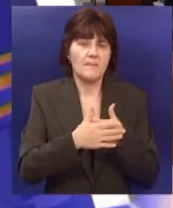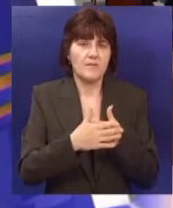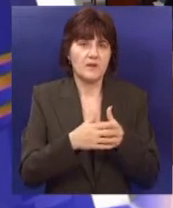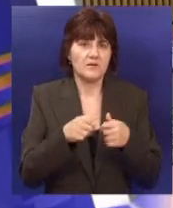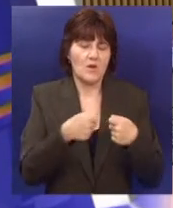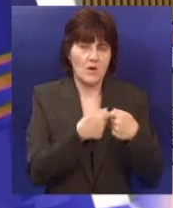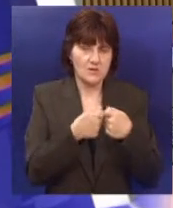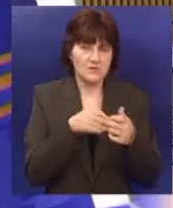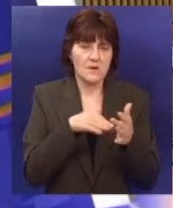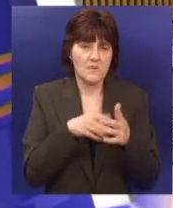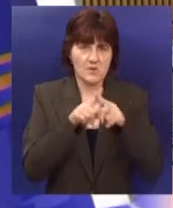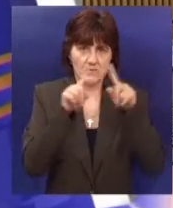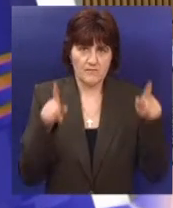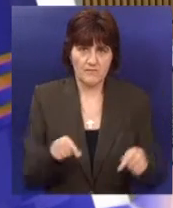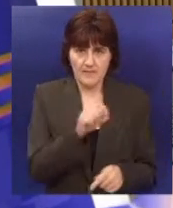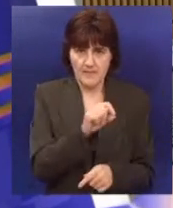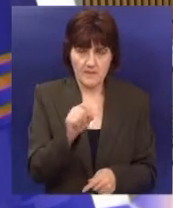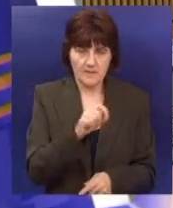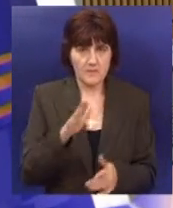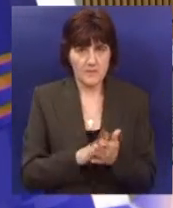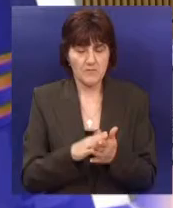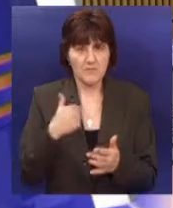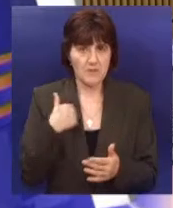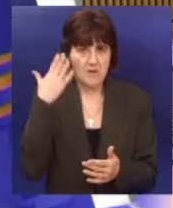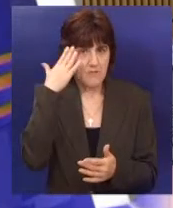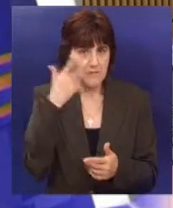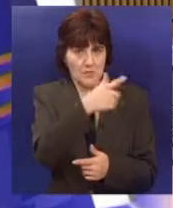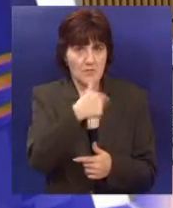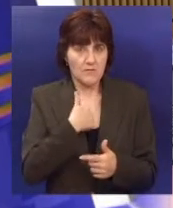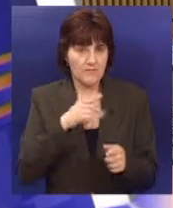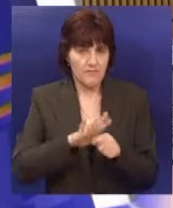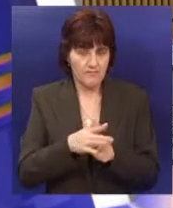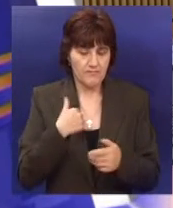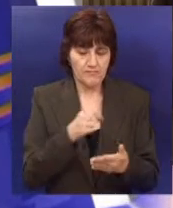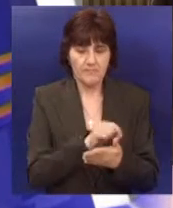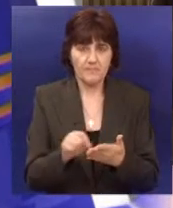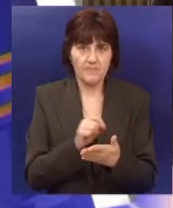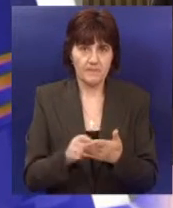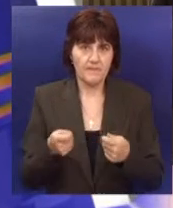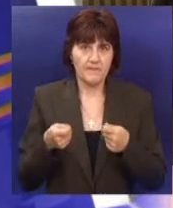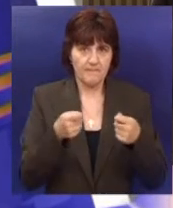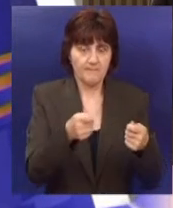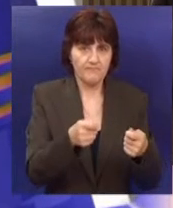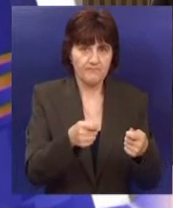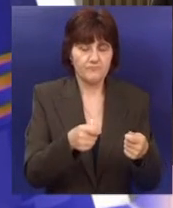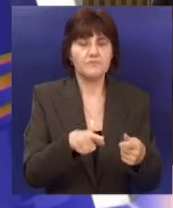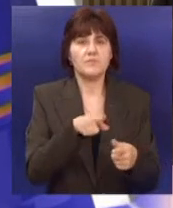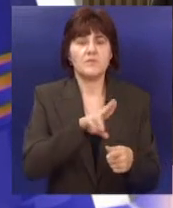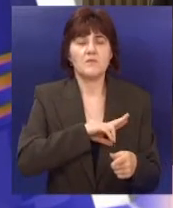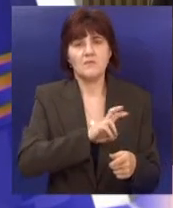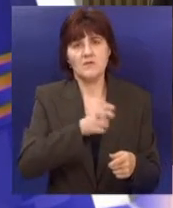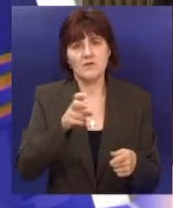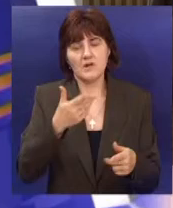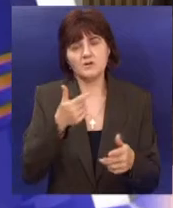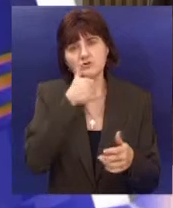postupak pred poverenikom pokreće podnošenjem pritužbe lica koja smatra da je pretrpelo diskriminaciju. Pritužba se podnosi pismeno,